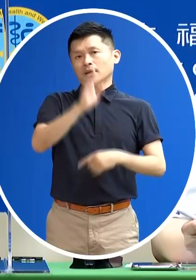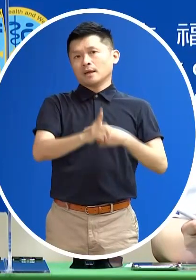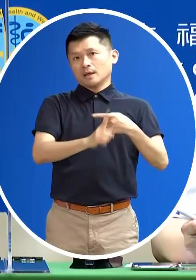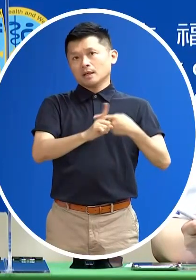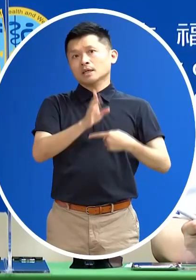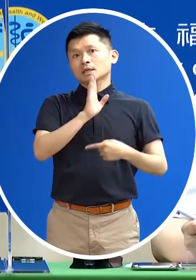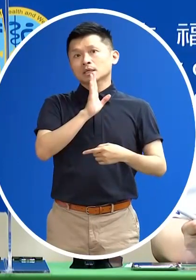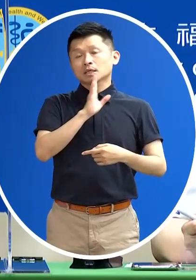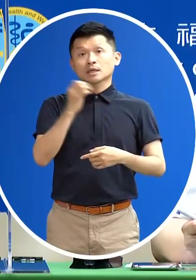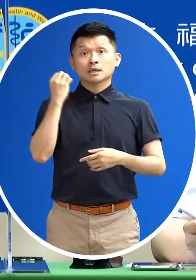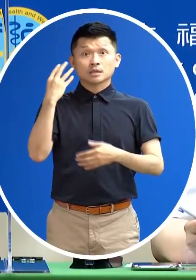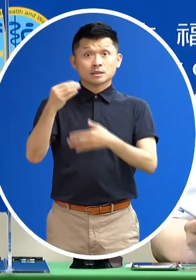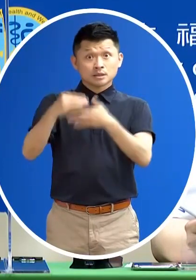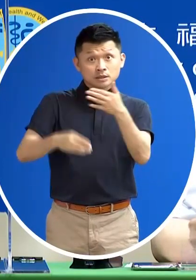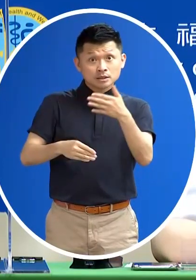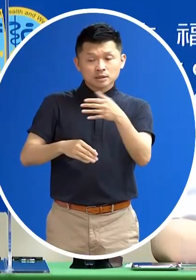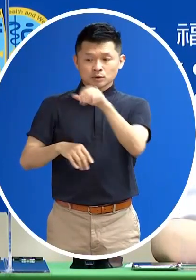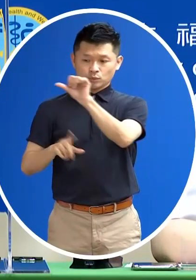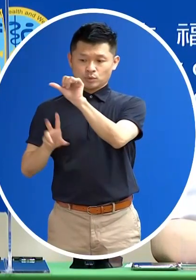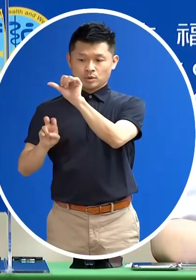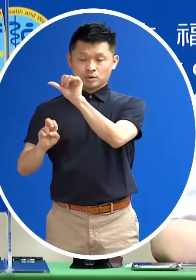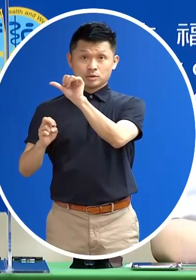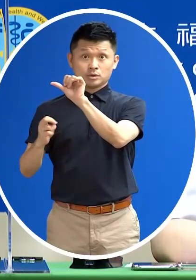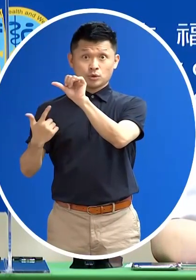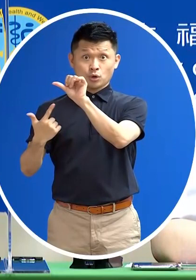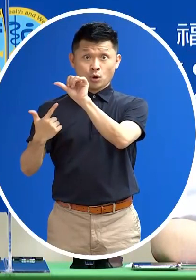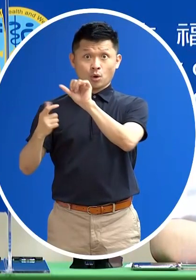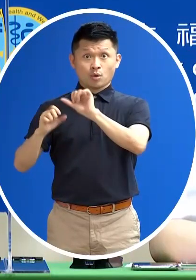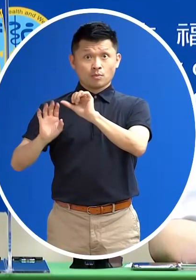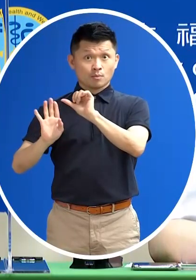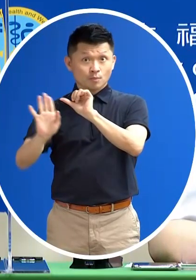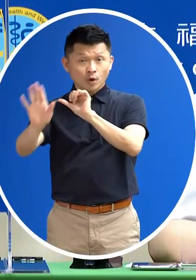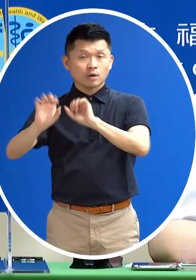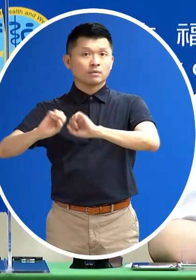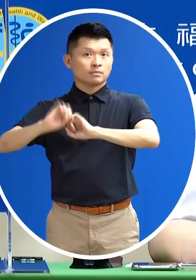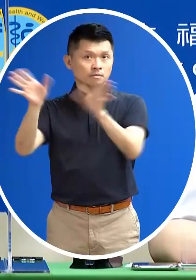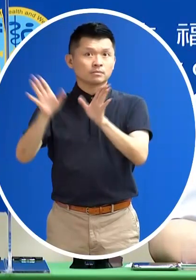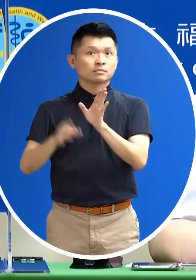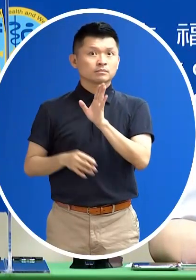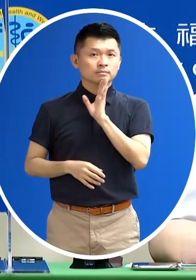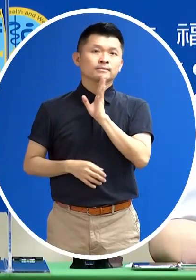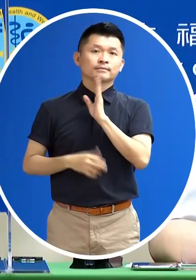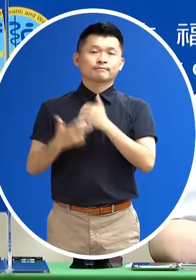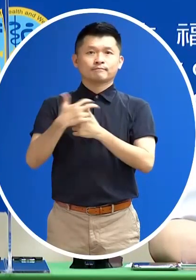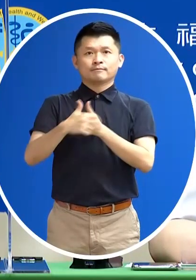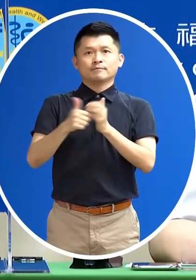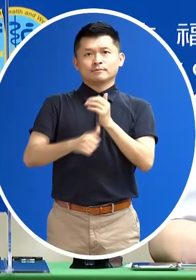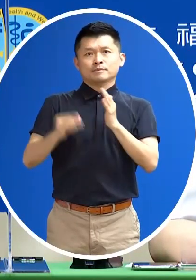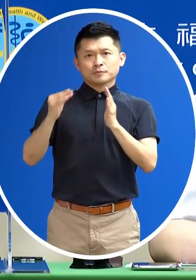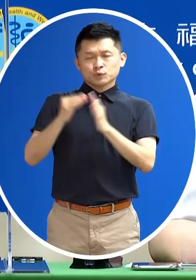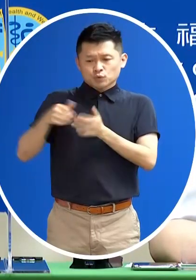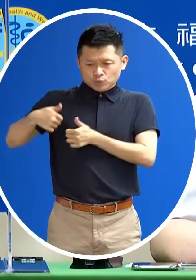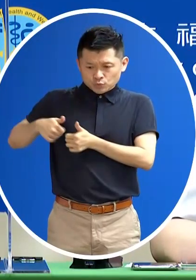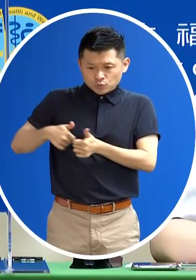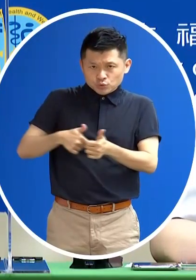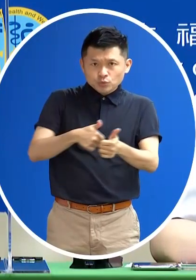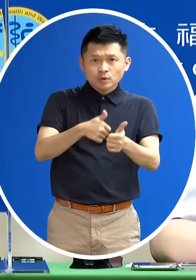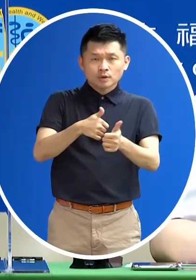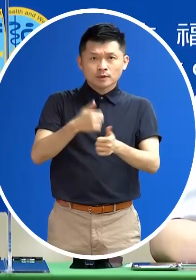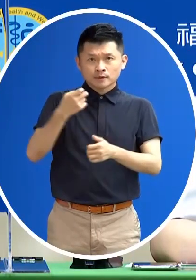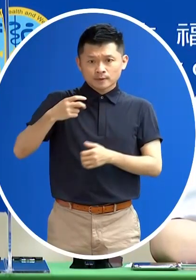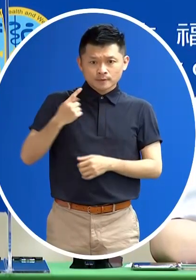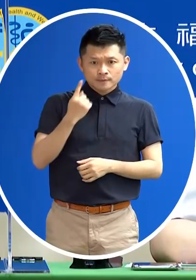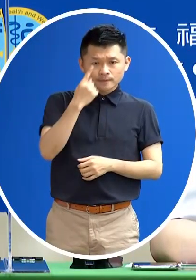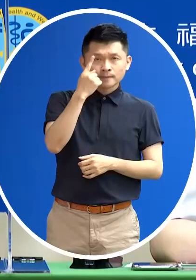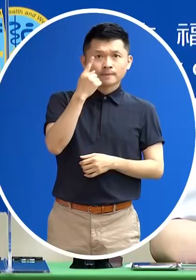制，这个新制是5月26号才公布实施的，所以经过卫生局回头去检视这一个